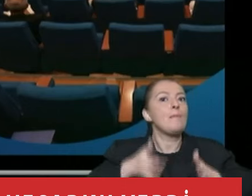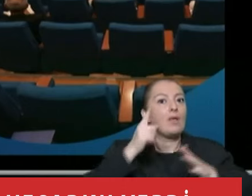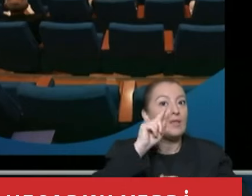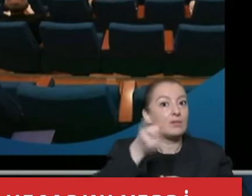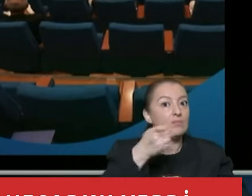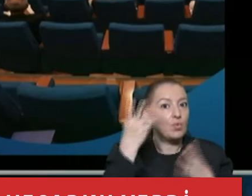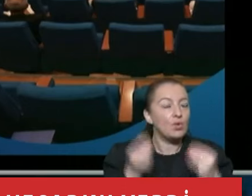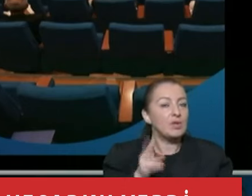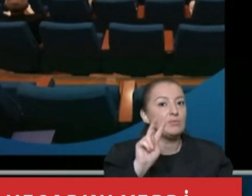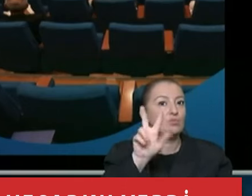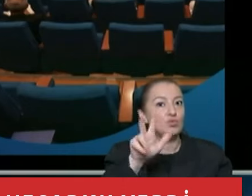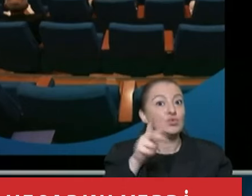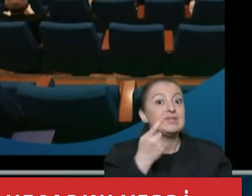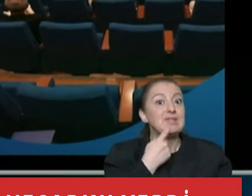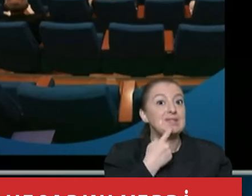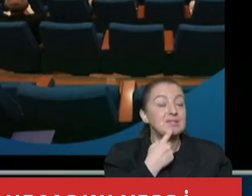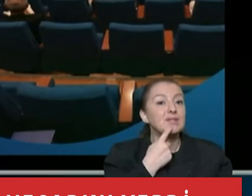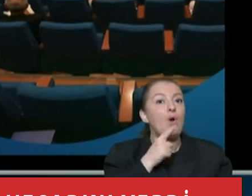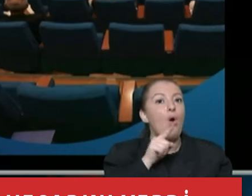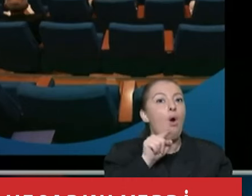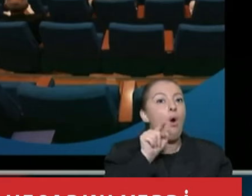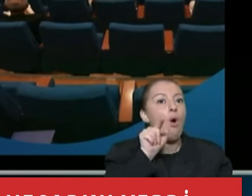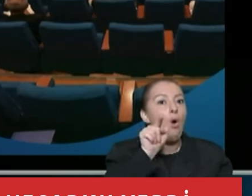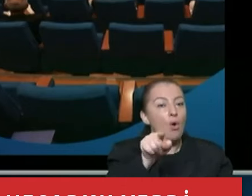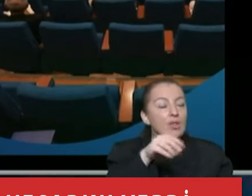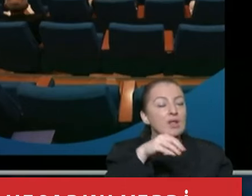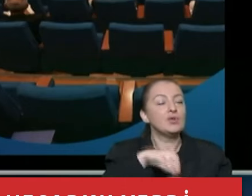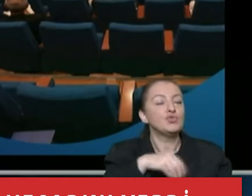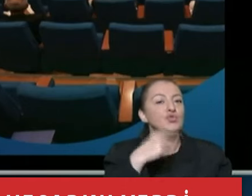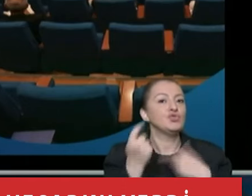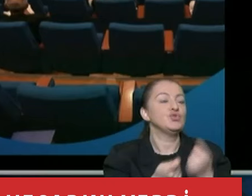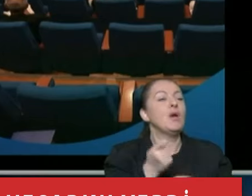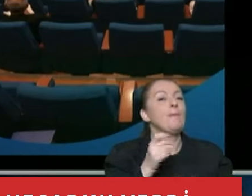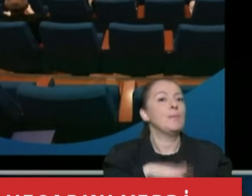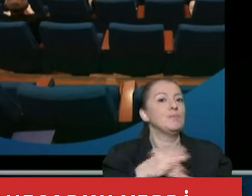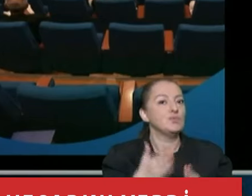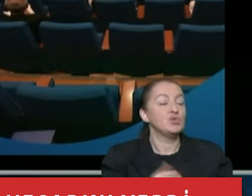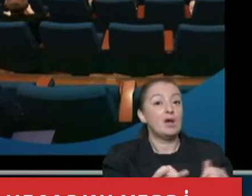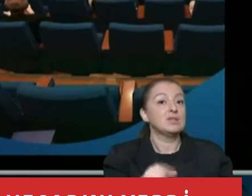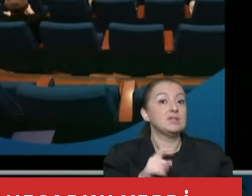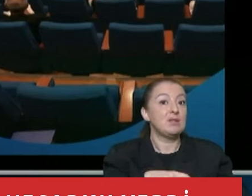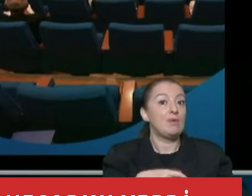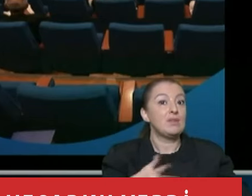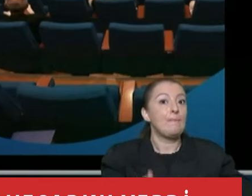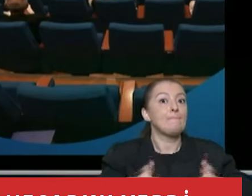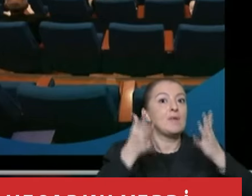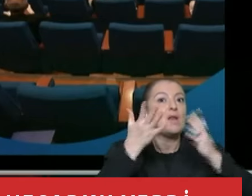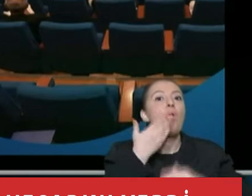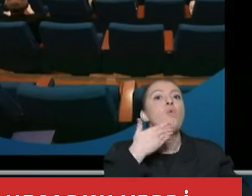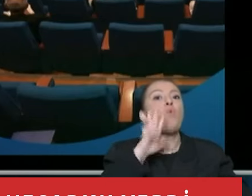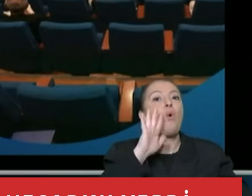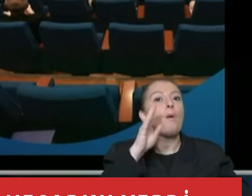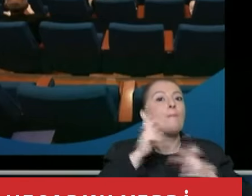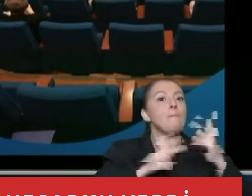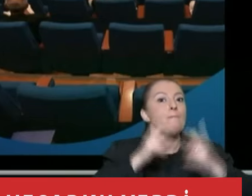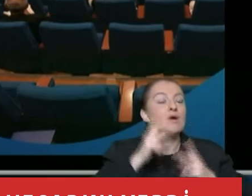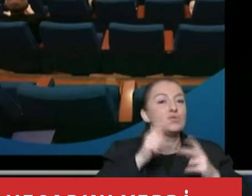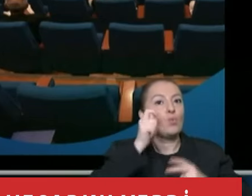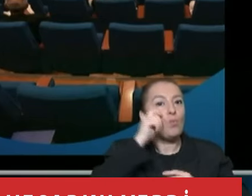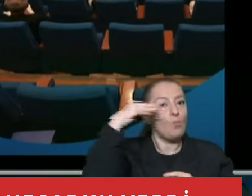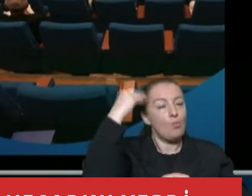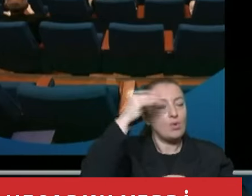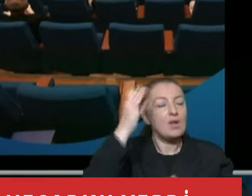2023 yılında onlarla ilgili işlem de yapılmıştır aynı zamanda binası olmayan bir kısım muhtarlarımız da bina